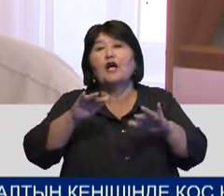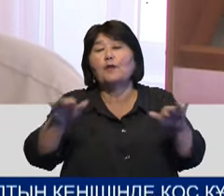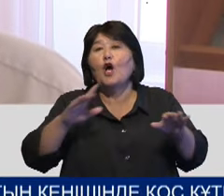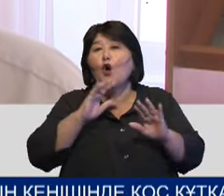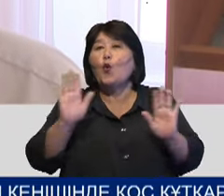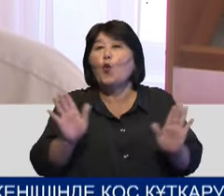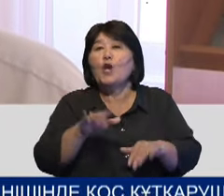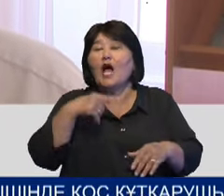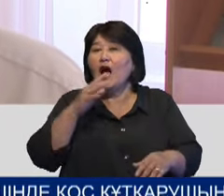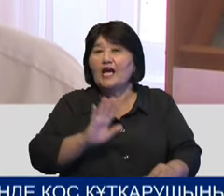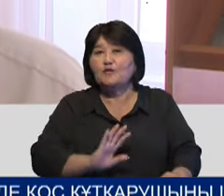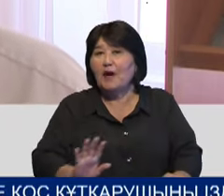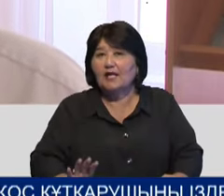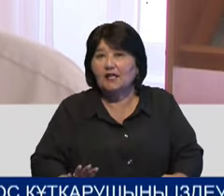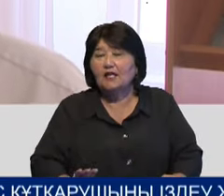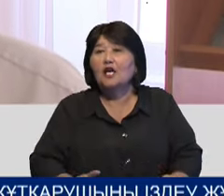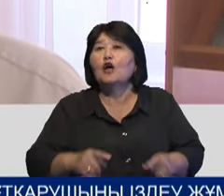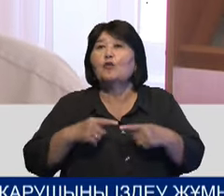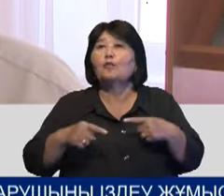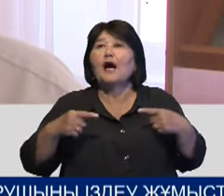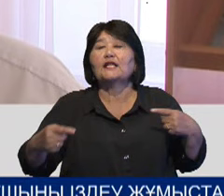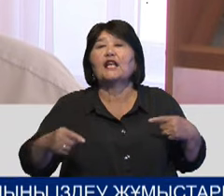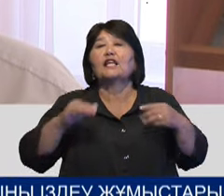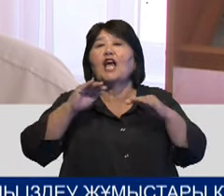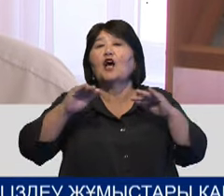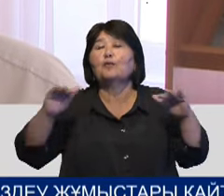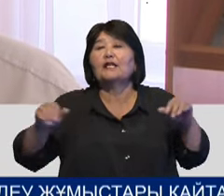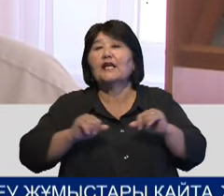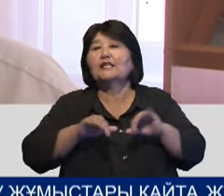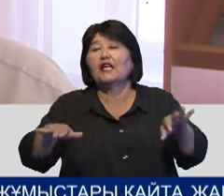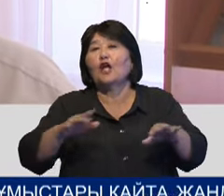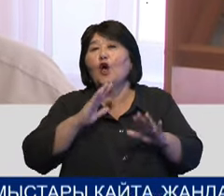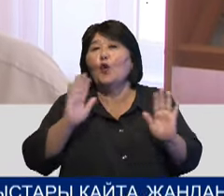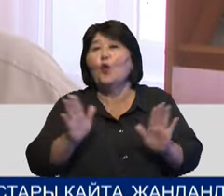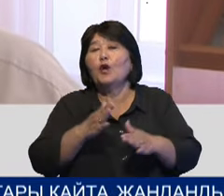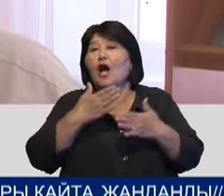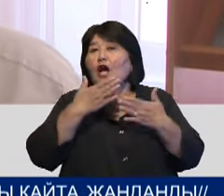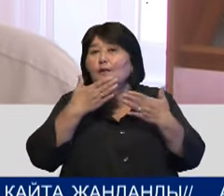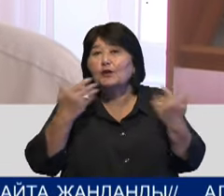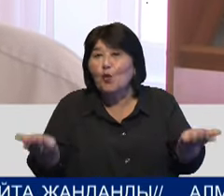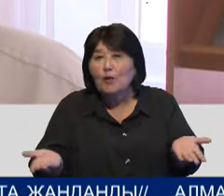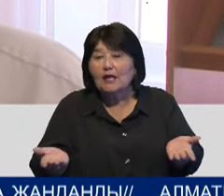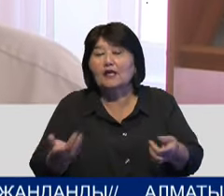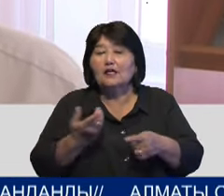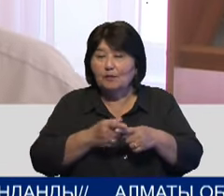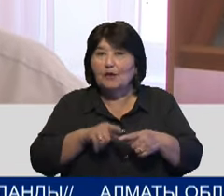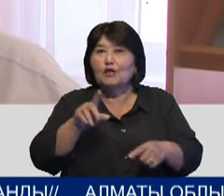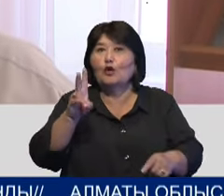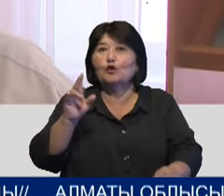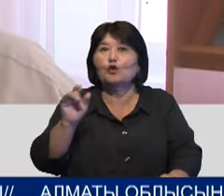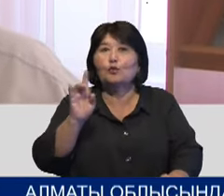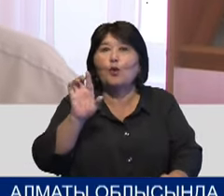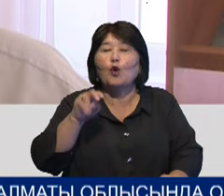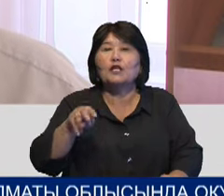айтпады. Я, басқа да балдардан тараған балдар да өлең айтатындар болмады. Міне мына Нұрболдан